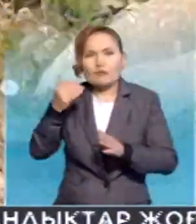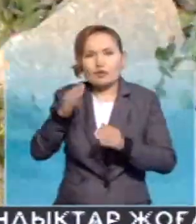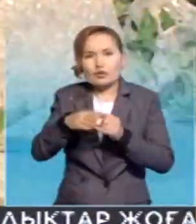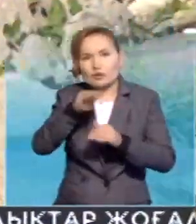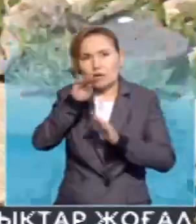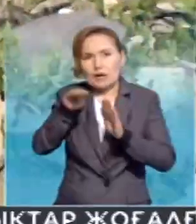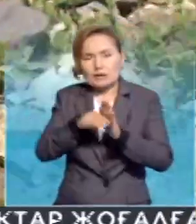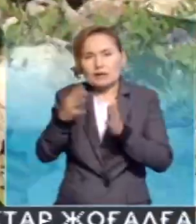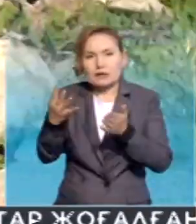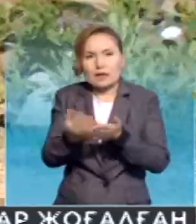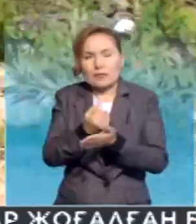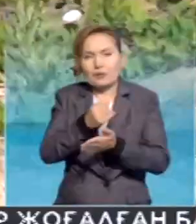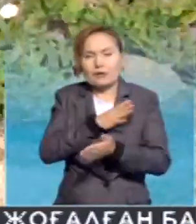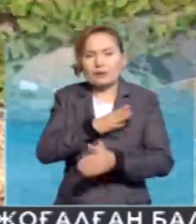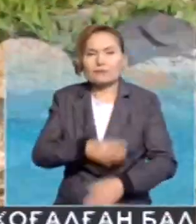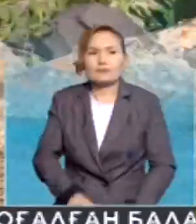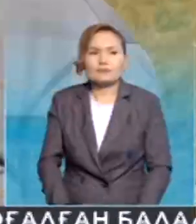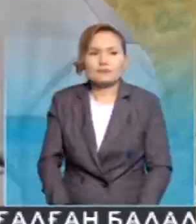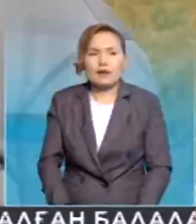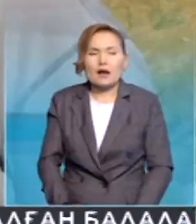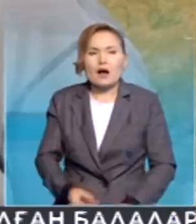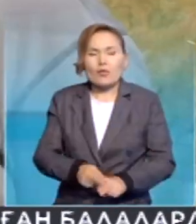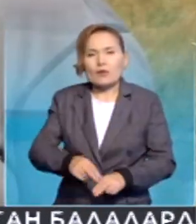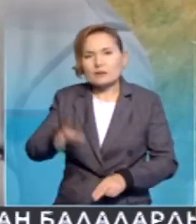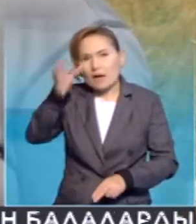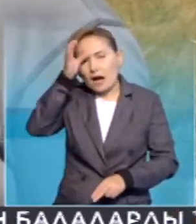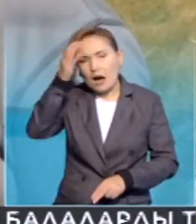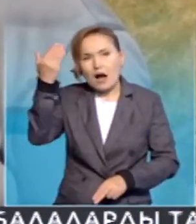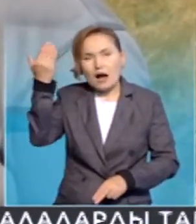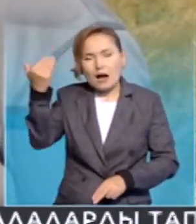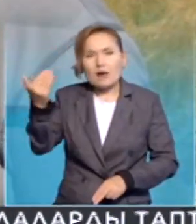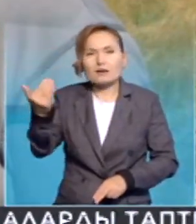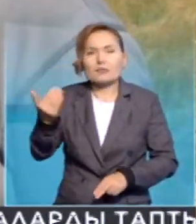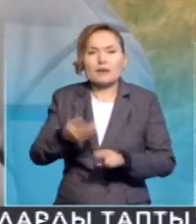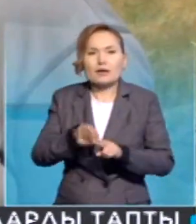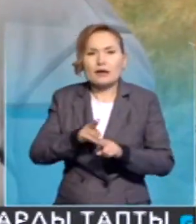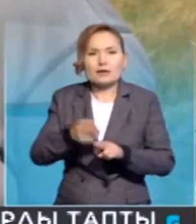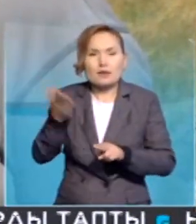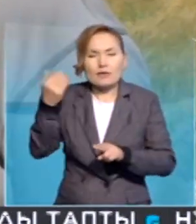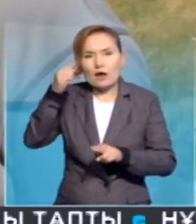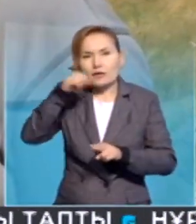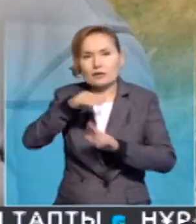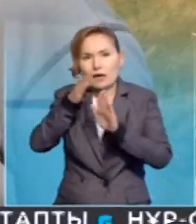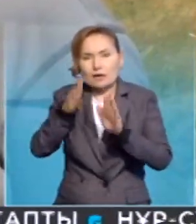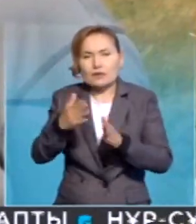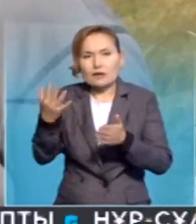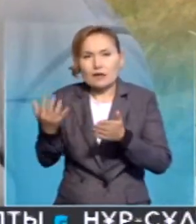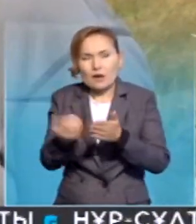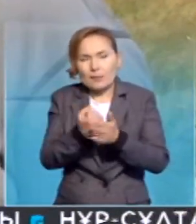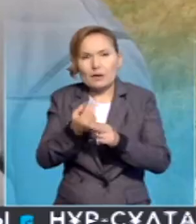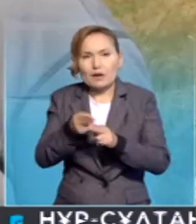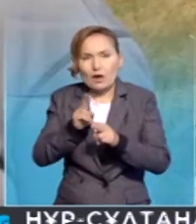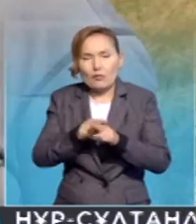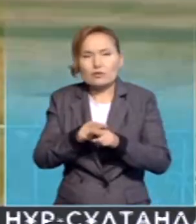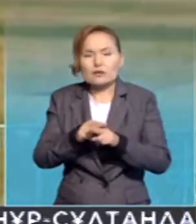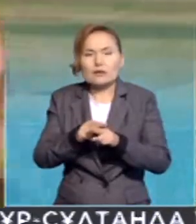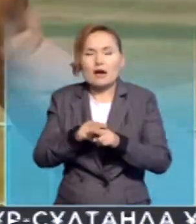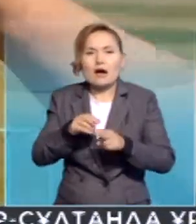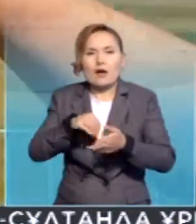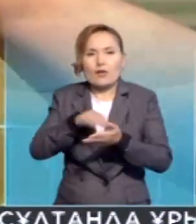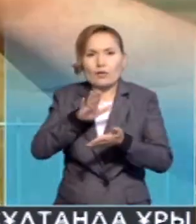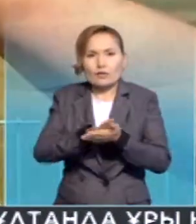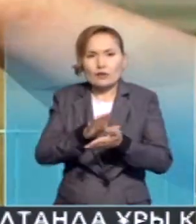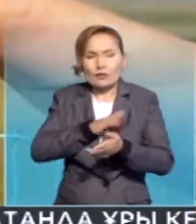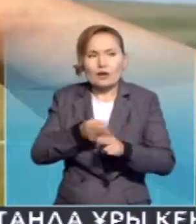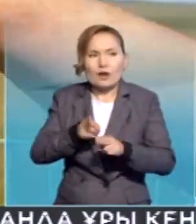Осы тастар сол қалыбына көзге түсіп, археологиялық кадастр деген болады, тізім болады. Соған Қосбатыр деген атты деген екен.